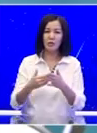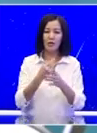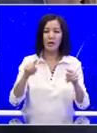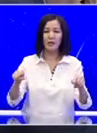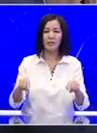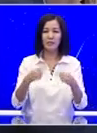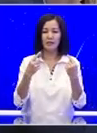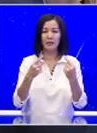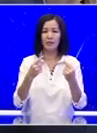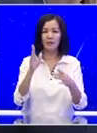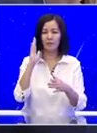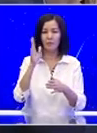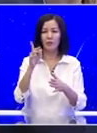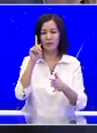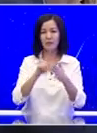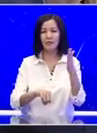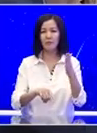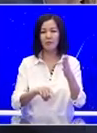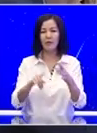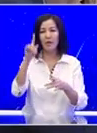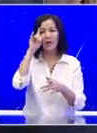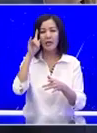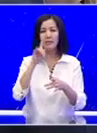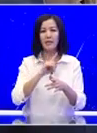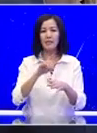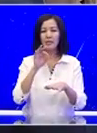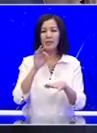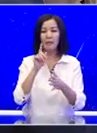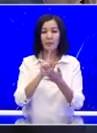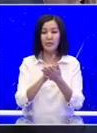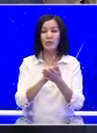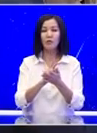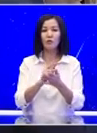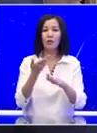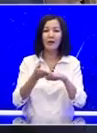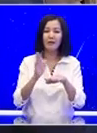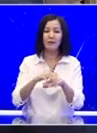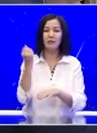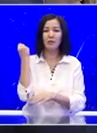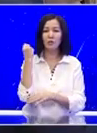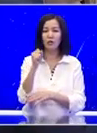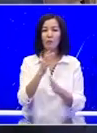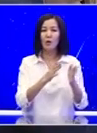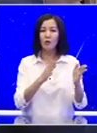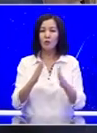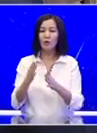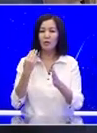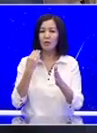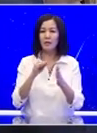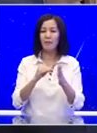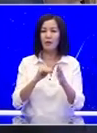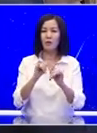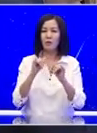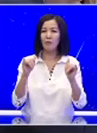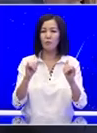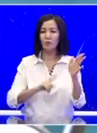бейімделіп шығатынына сенімдімін. Қазақстан міндетті түрде осы қиындықты еңсеріп, тұрақты және сапалы өркендеу